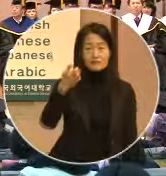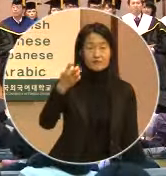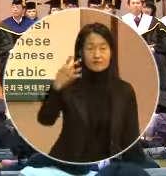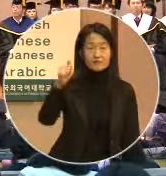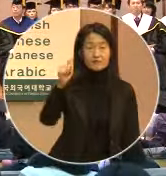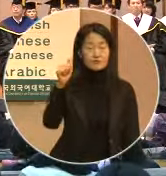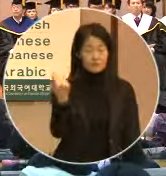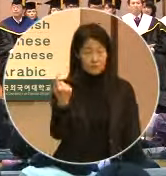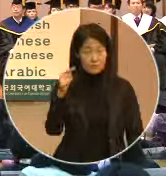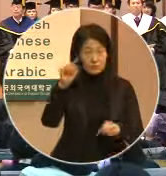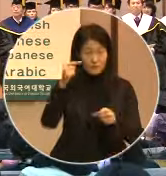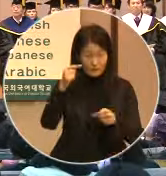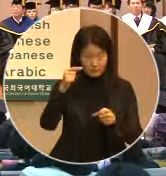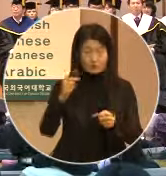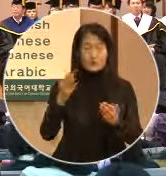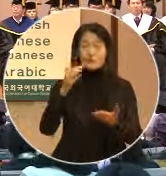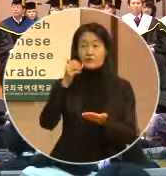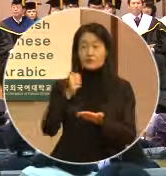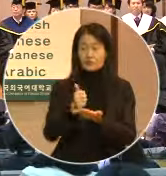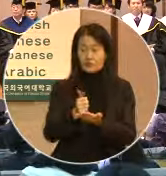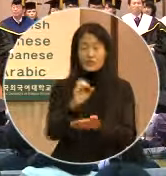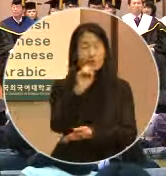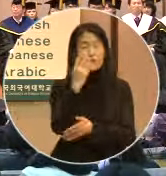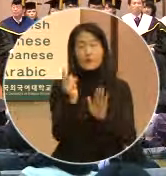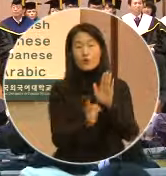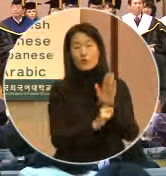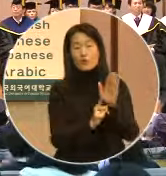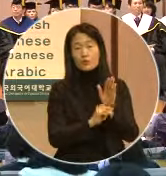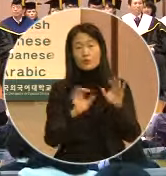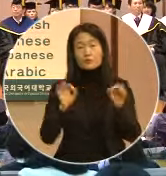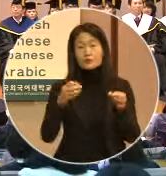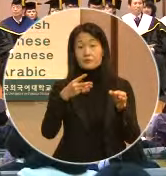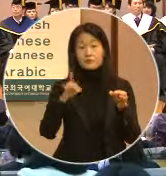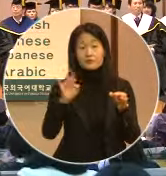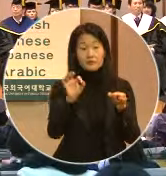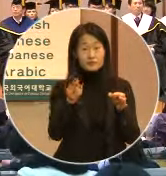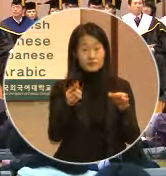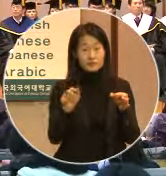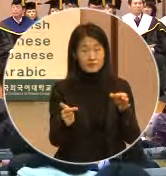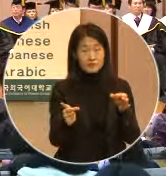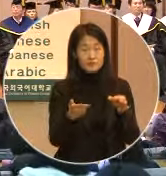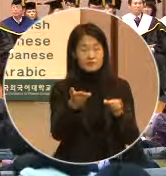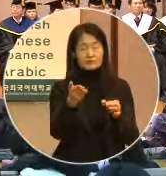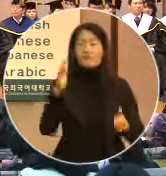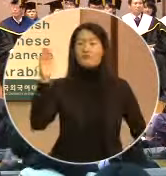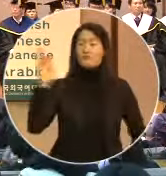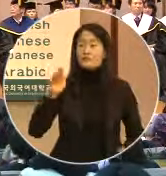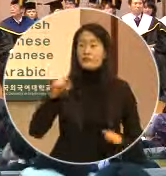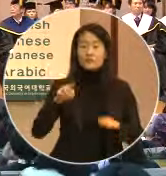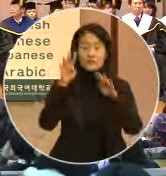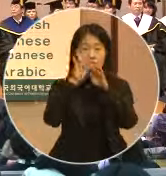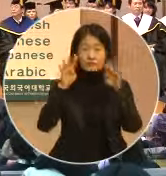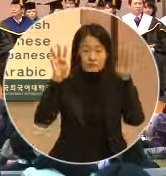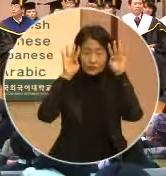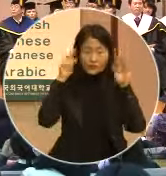제243호 상장 총장상 언론홍보학부 김태연. 위의 학생은 본